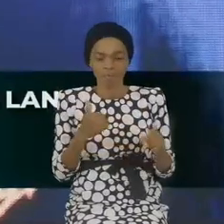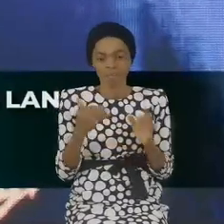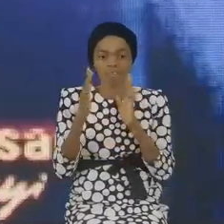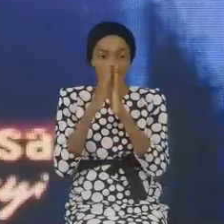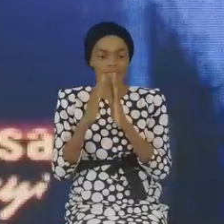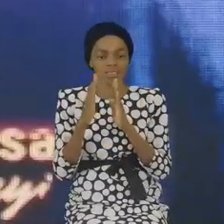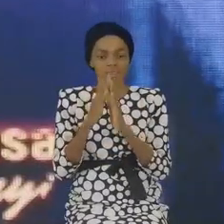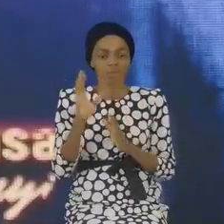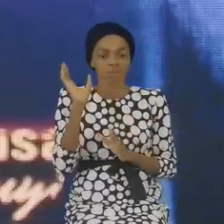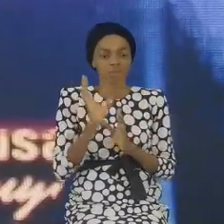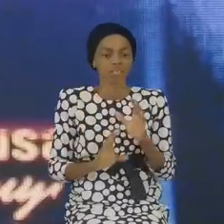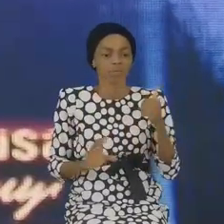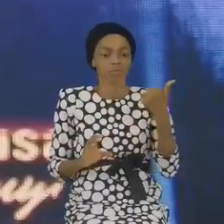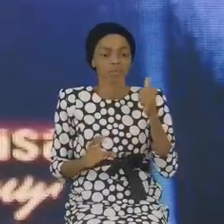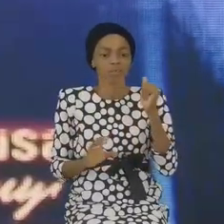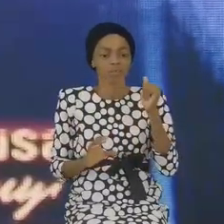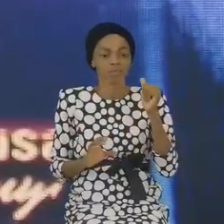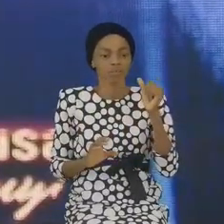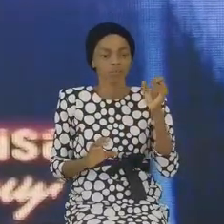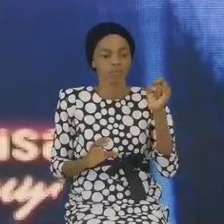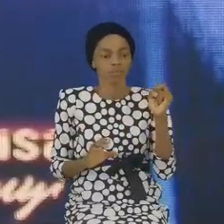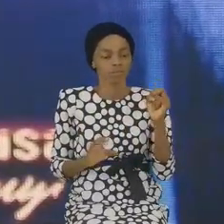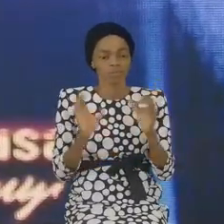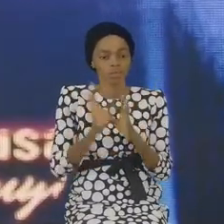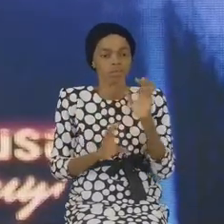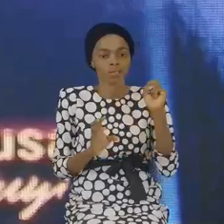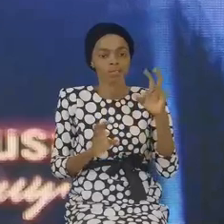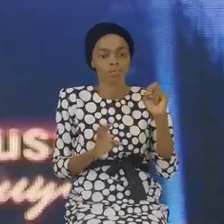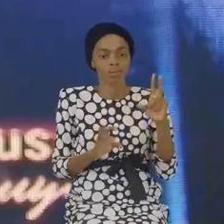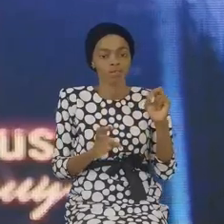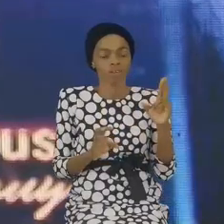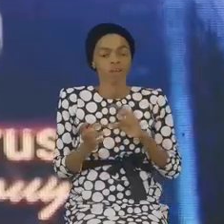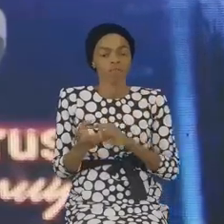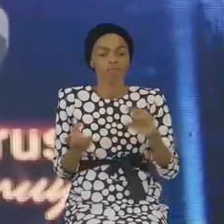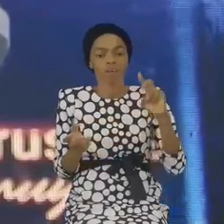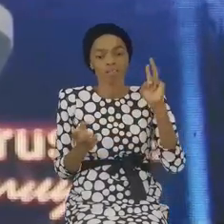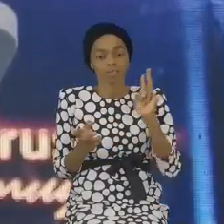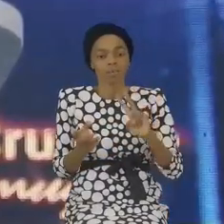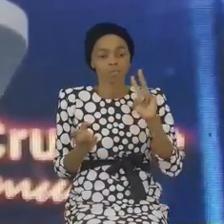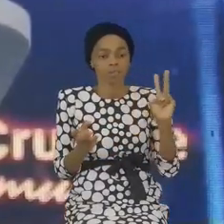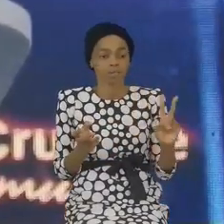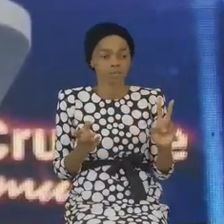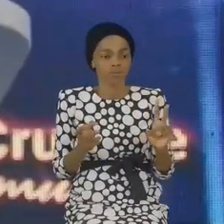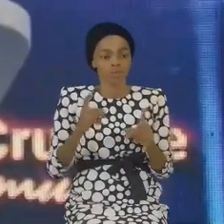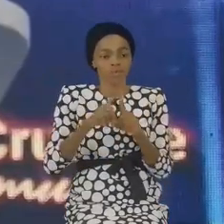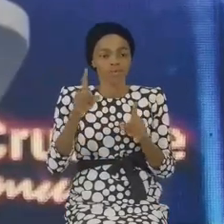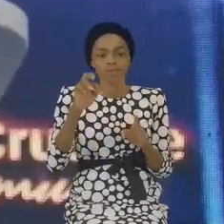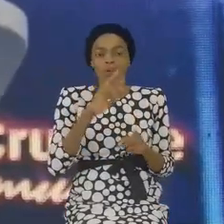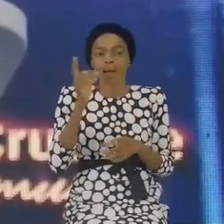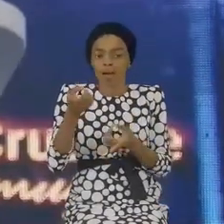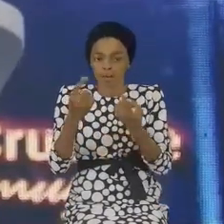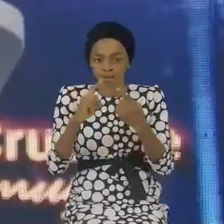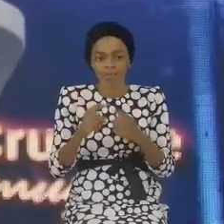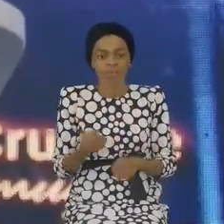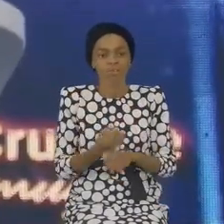Chapitre 12, verset 22, Hébreux 12, verset 22. Mais vous êtes approchés de la montagne